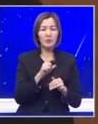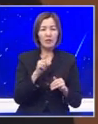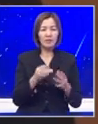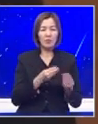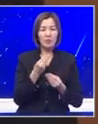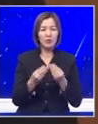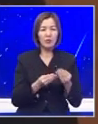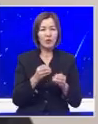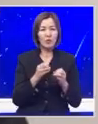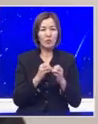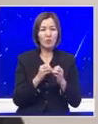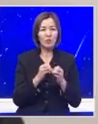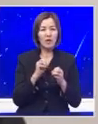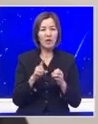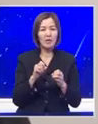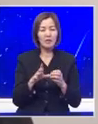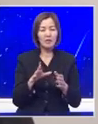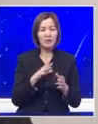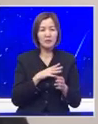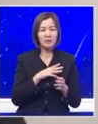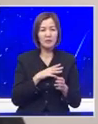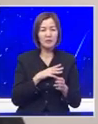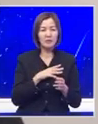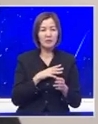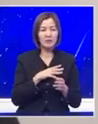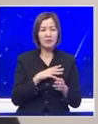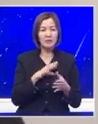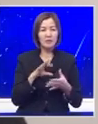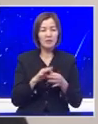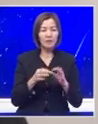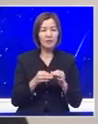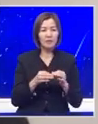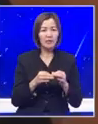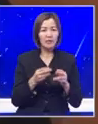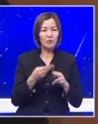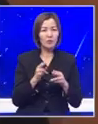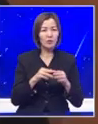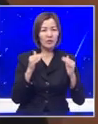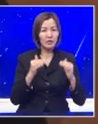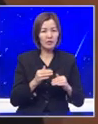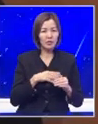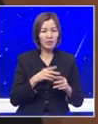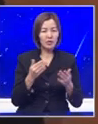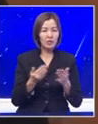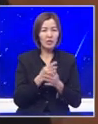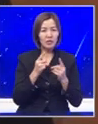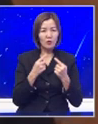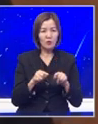10 алтын медаль алдық. Есебі ғана олимпиадалық. Өте төмен нәтиже. Жаңадан құрылып жатқан